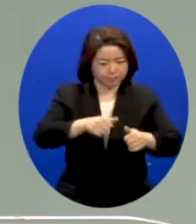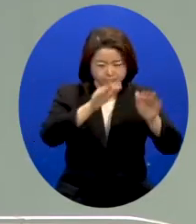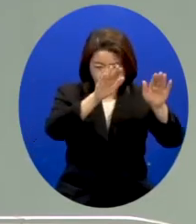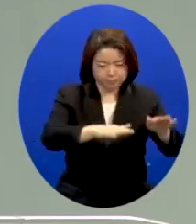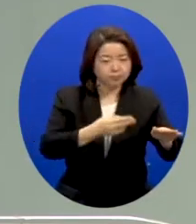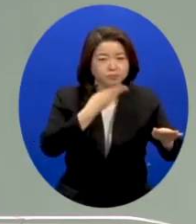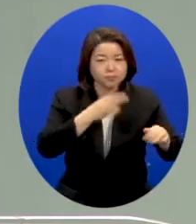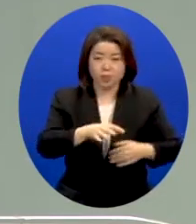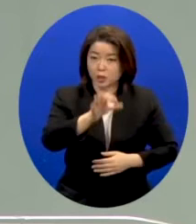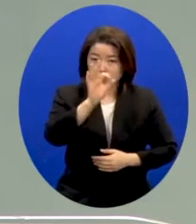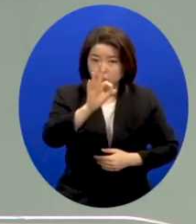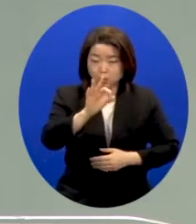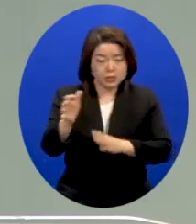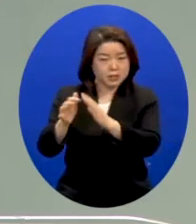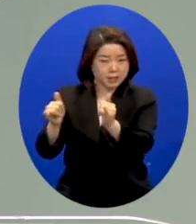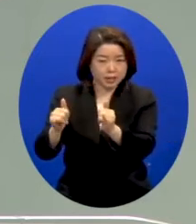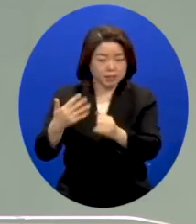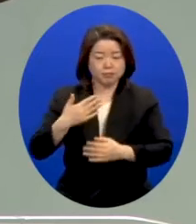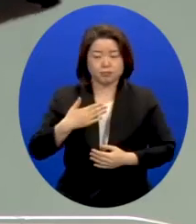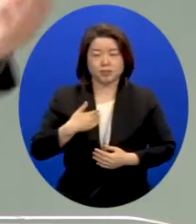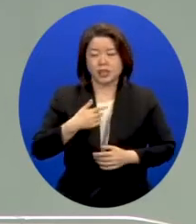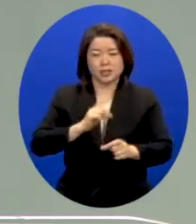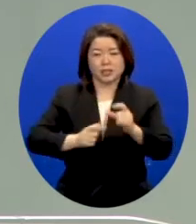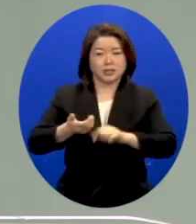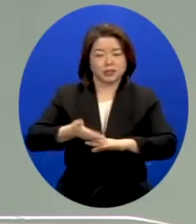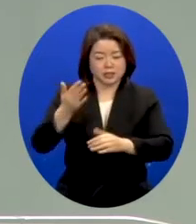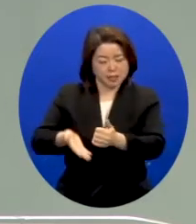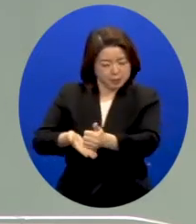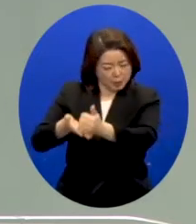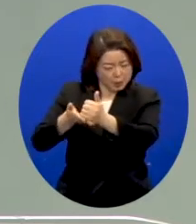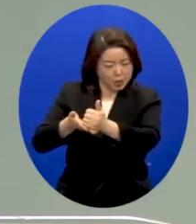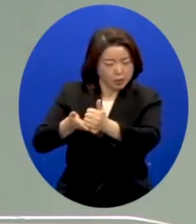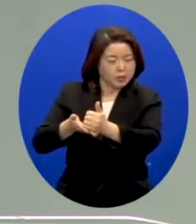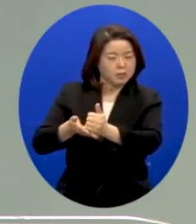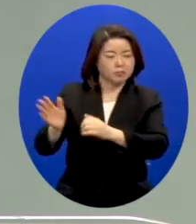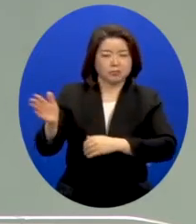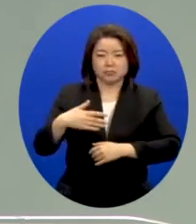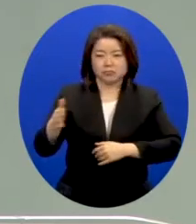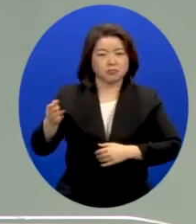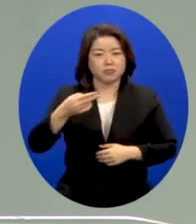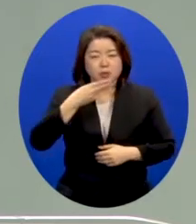사람 더 이상 내게는 더 이상 섬김 의 대상이 아닙니다